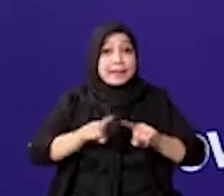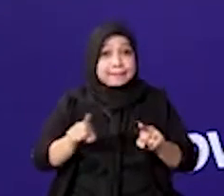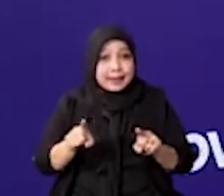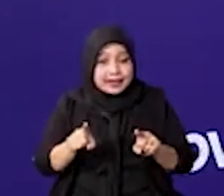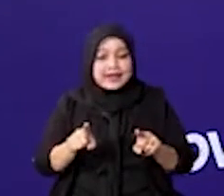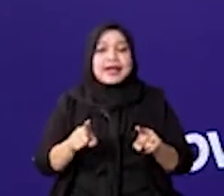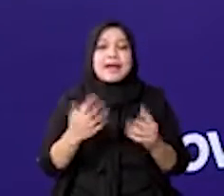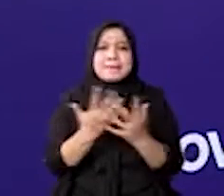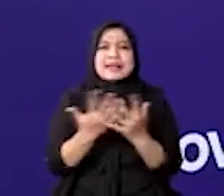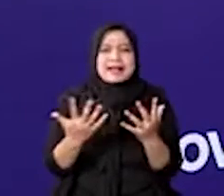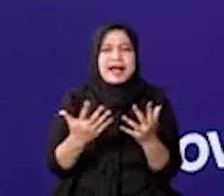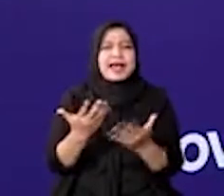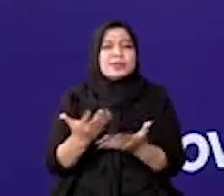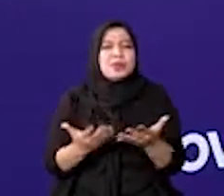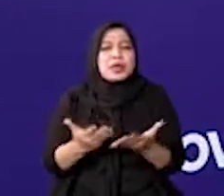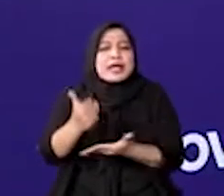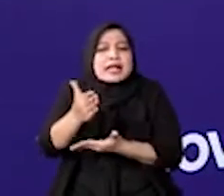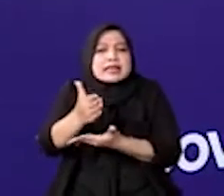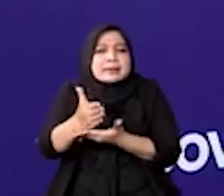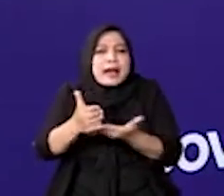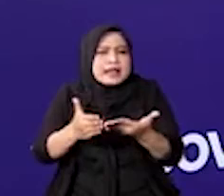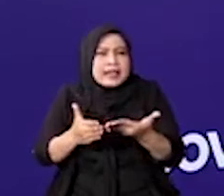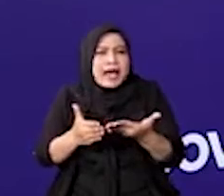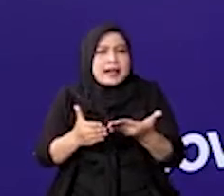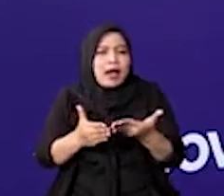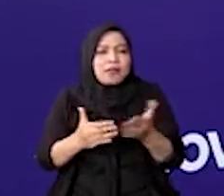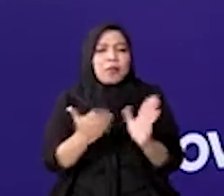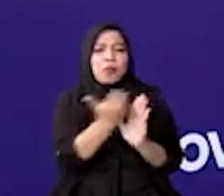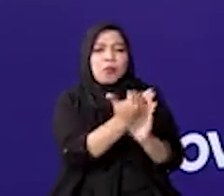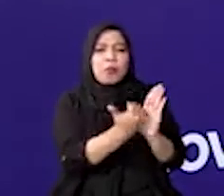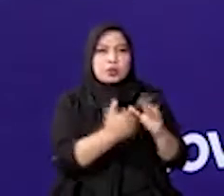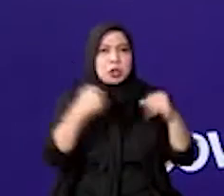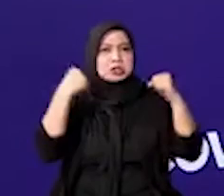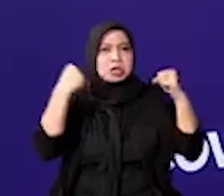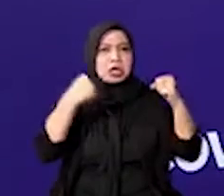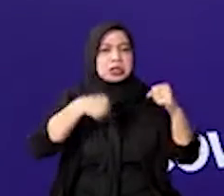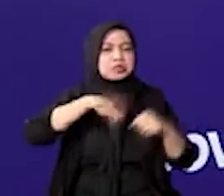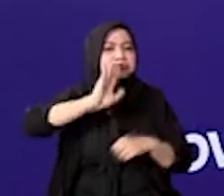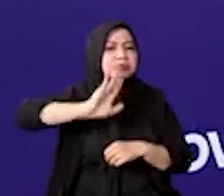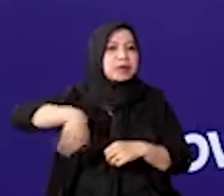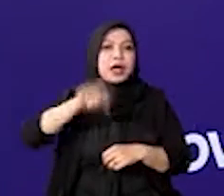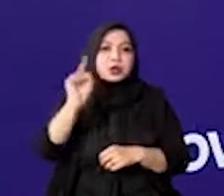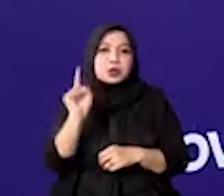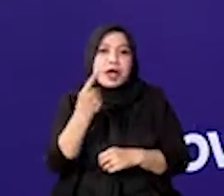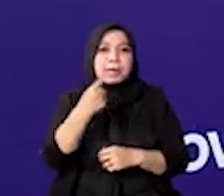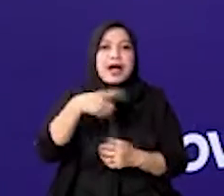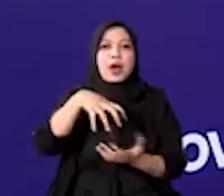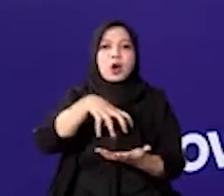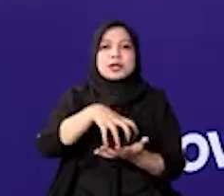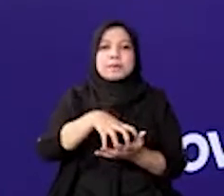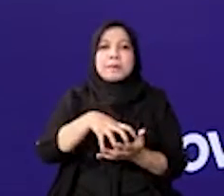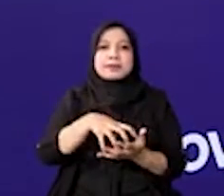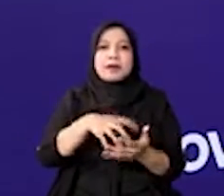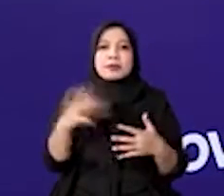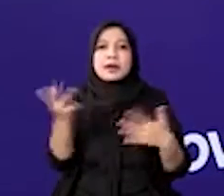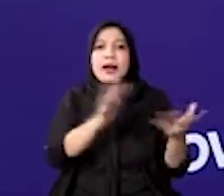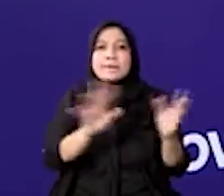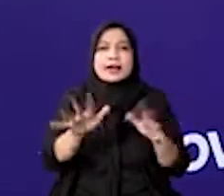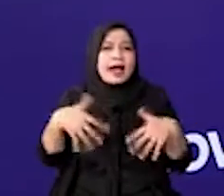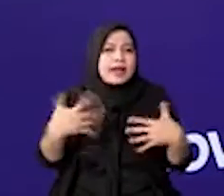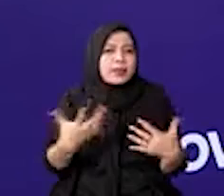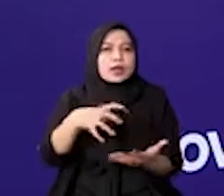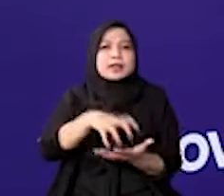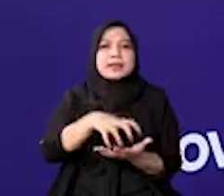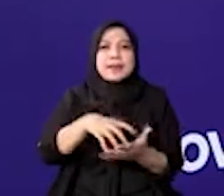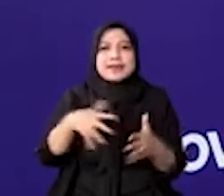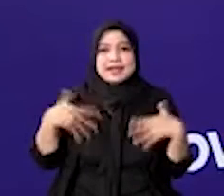ee masyarakat tetap juga harus e ada juga yang masih e Abai terhadap protokol kesehatan utama hanya di ee tempat-tempat keramaian itu